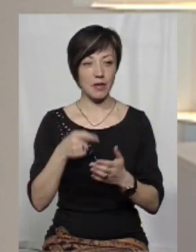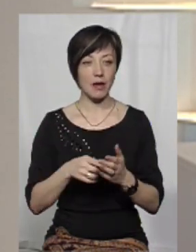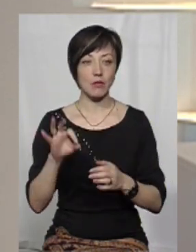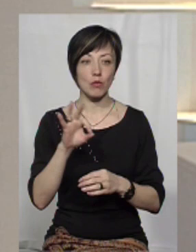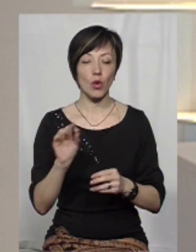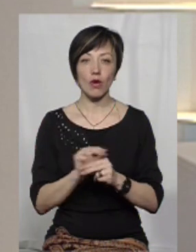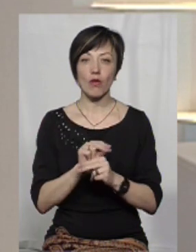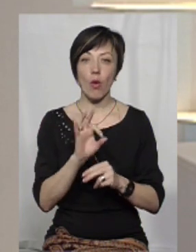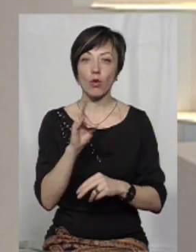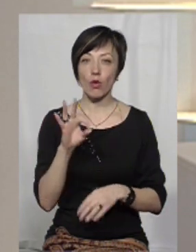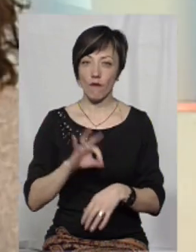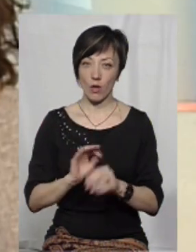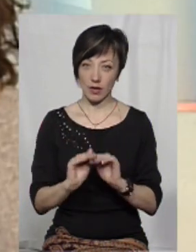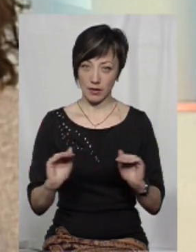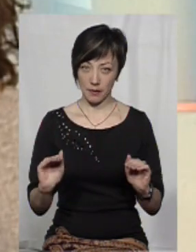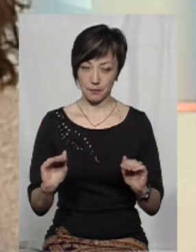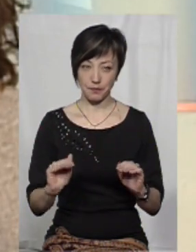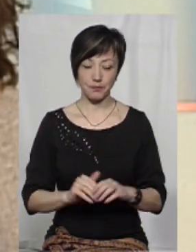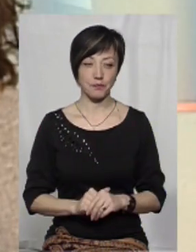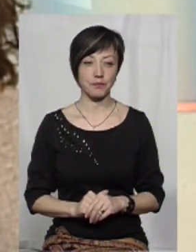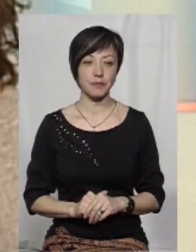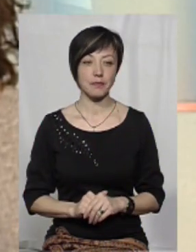стосовно умов лікування онкохворих дітей саме.